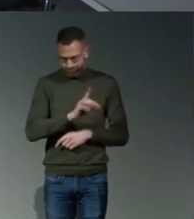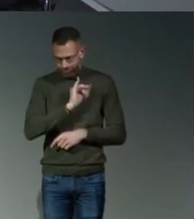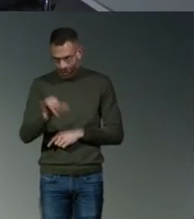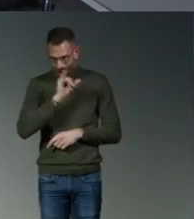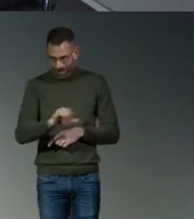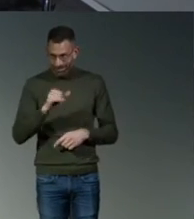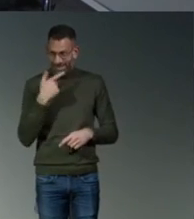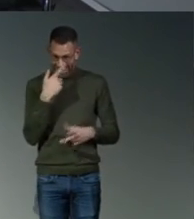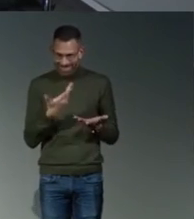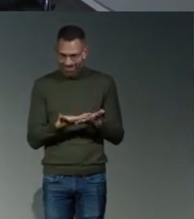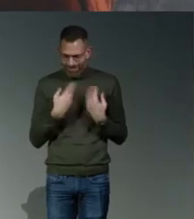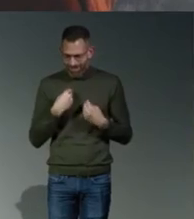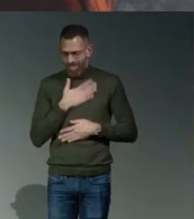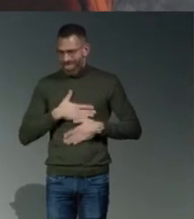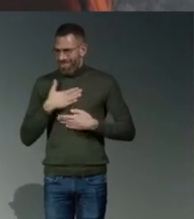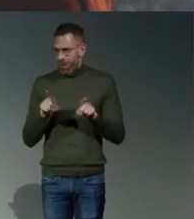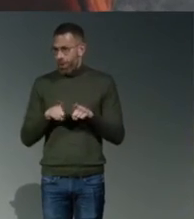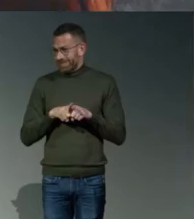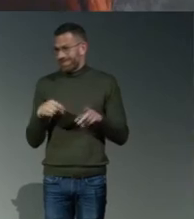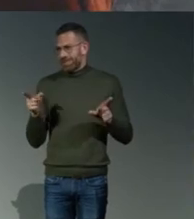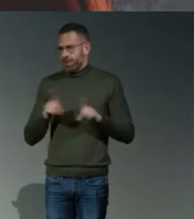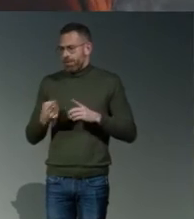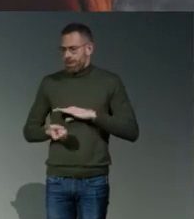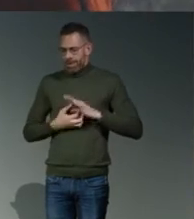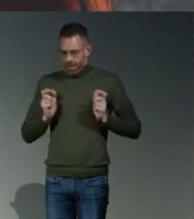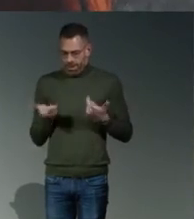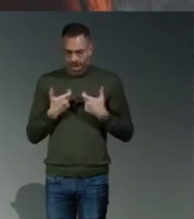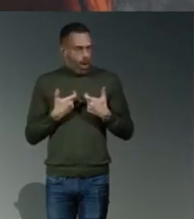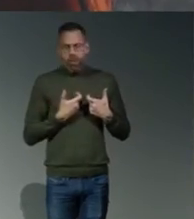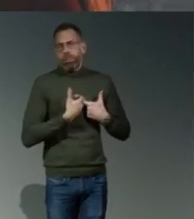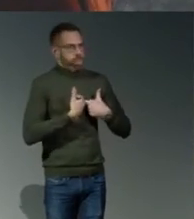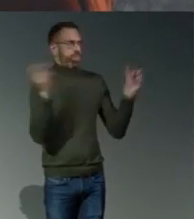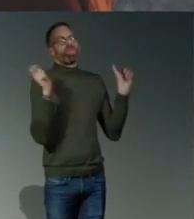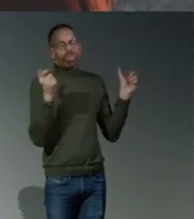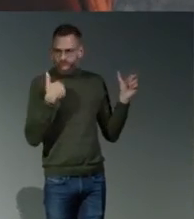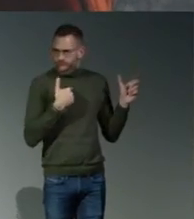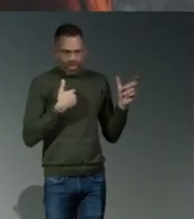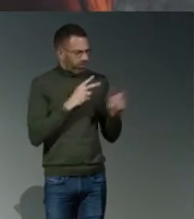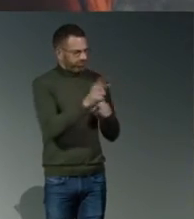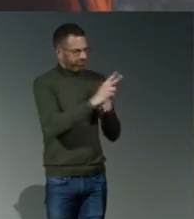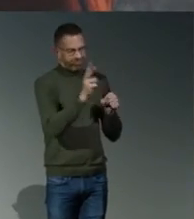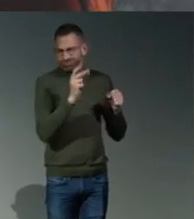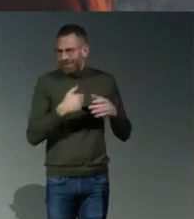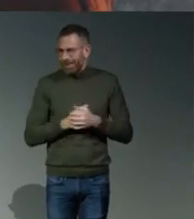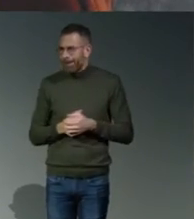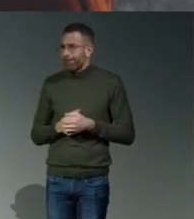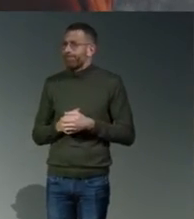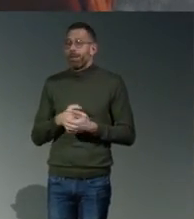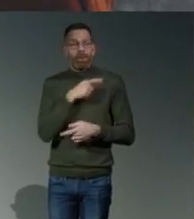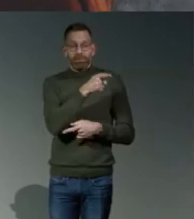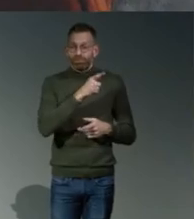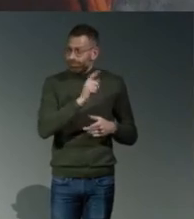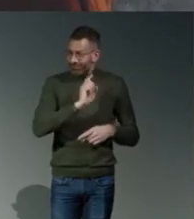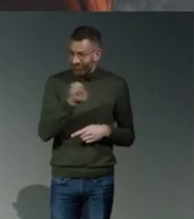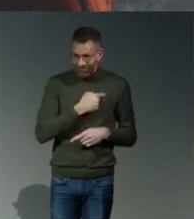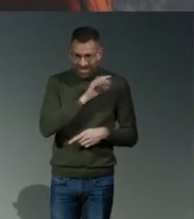très jubilatoire d'une certaine manière parce que c'est comme un exutoire où on ne mettrait plus du tout les formes pour demander quelque chose à quelqu'un. Et comme il se fâche pas, parce